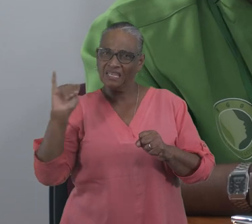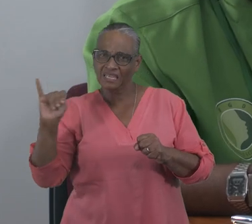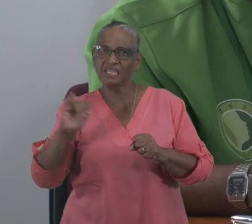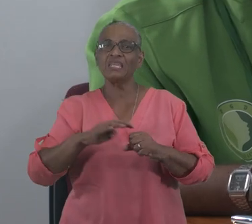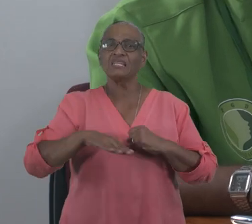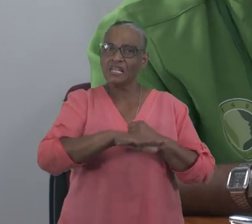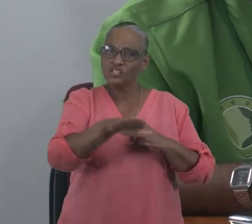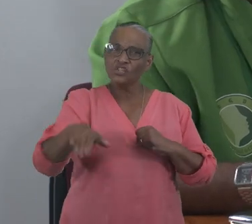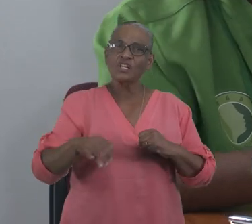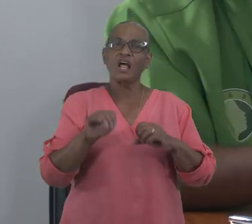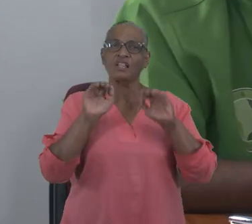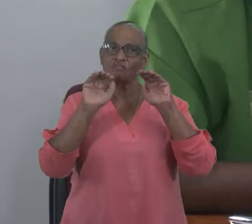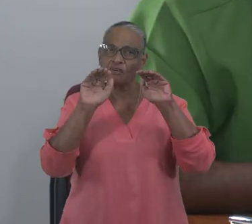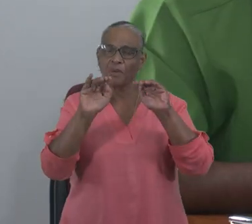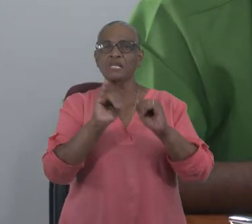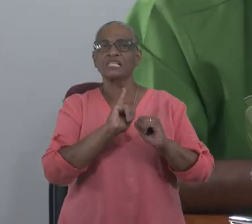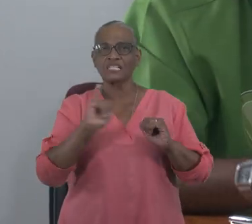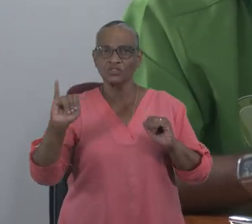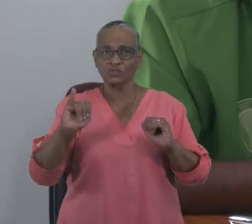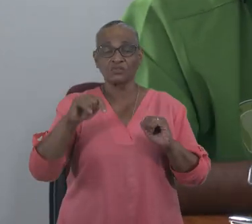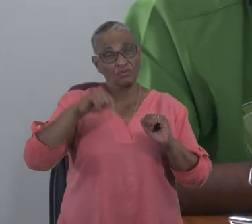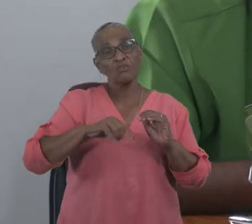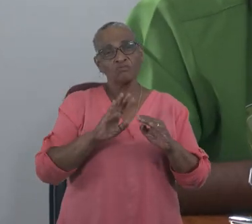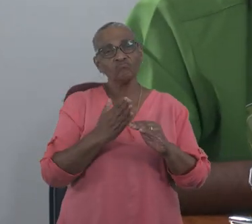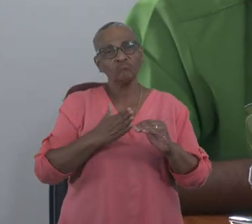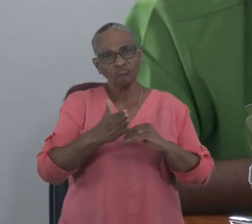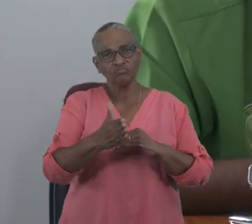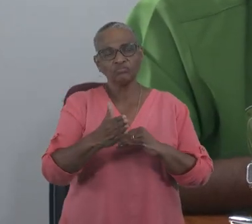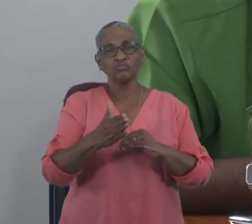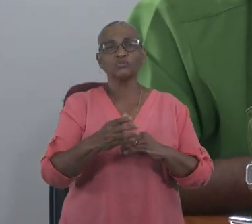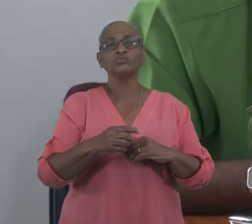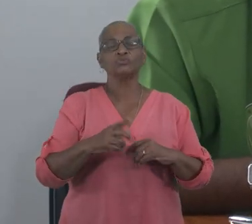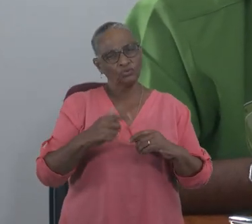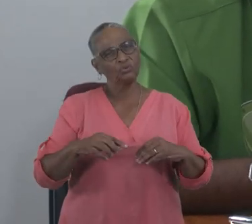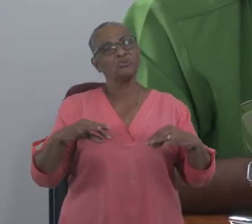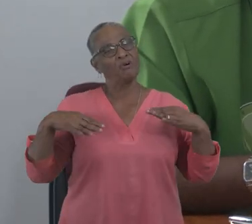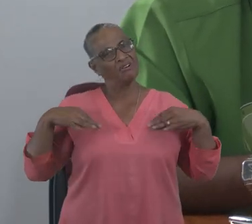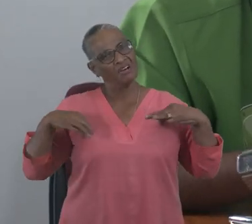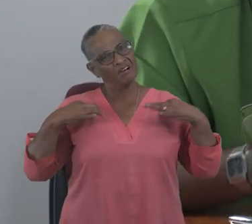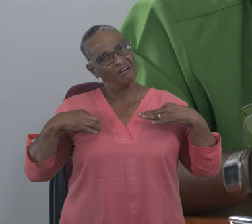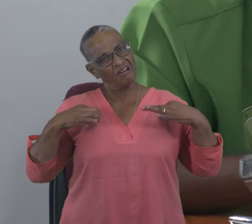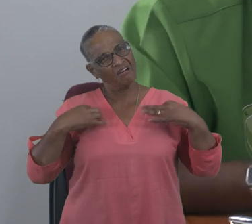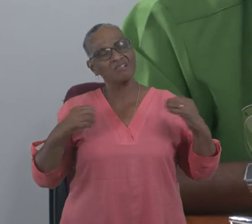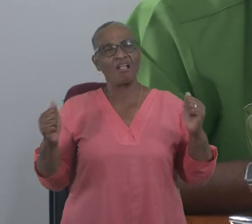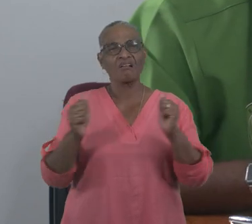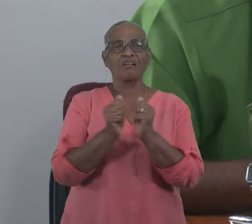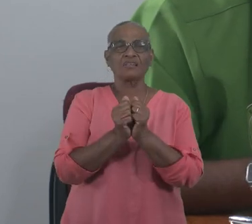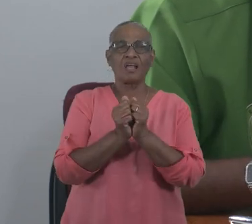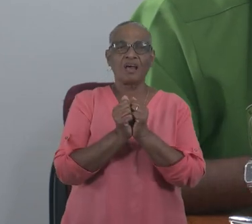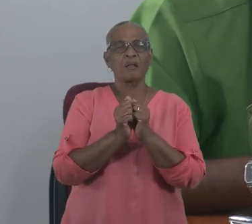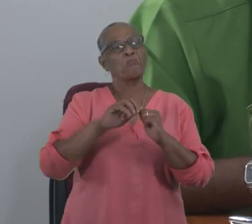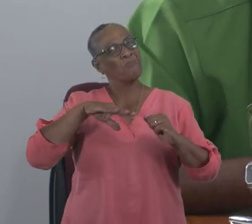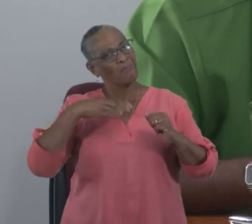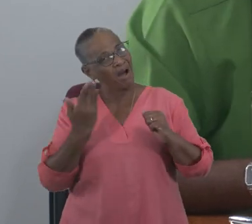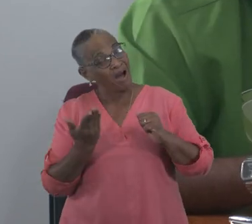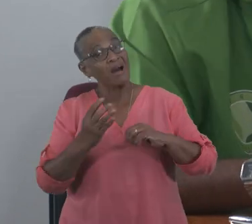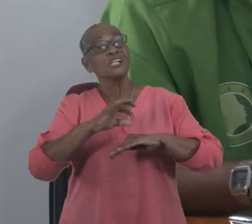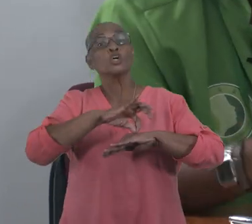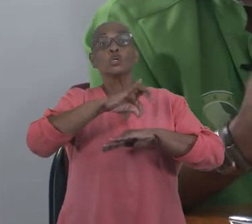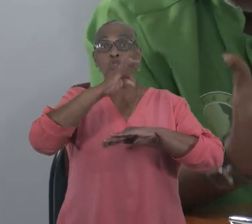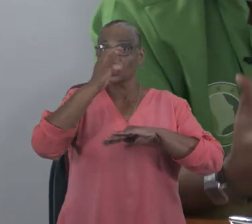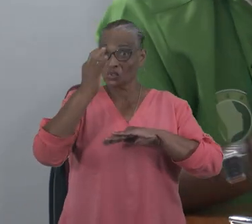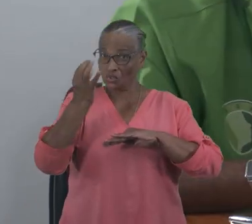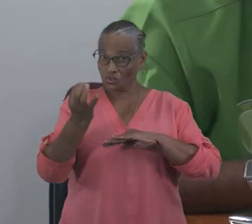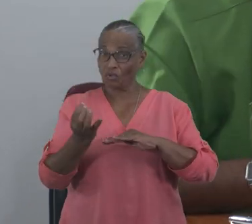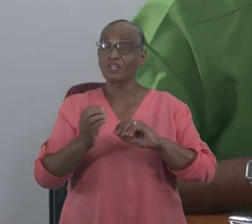Nationaal Informatie Instituut. Nou, voor we doorgaan, kom ik winsu nu een suite jari, maar omdat